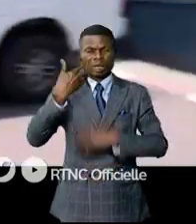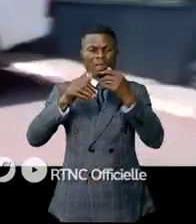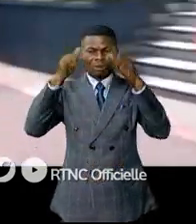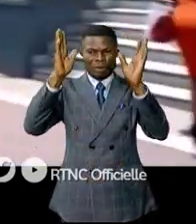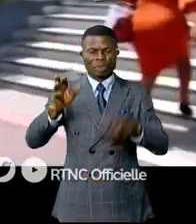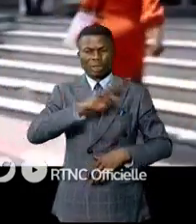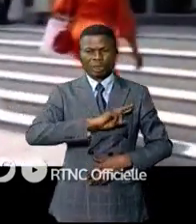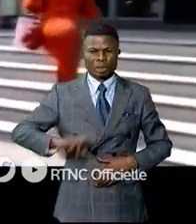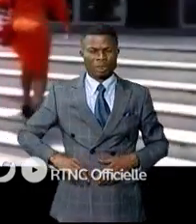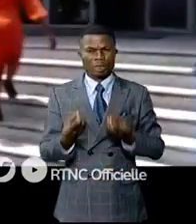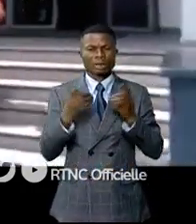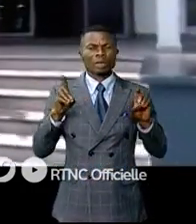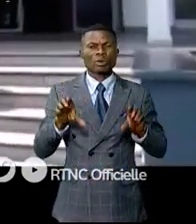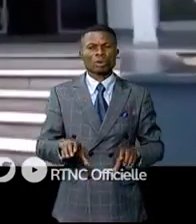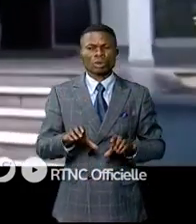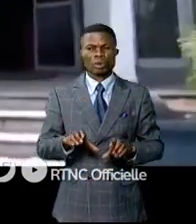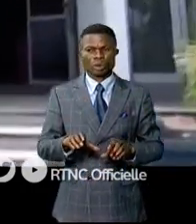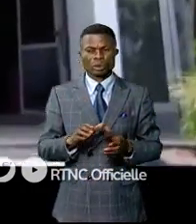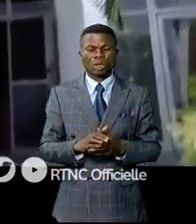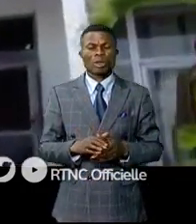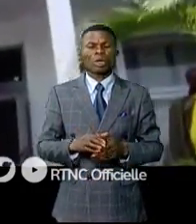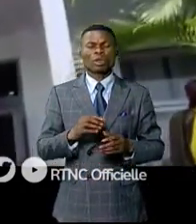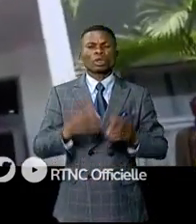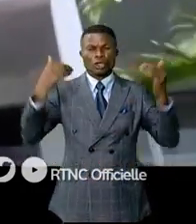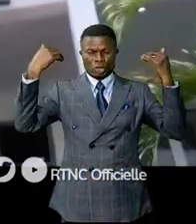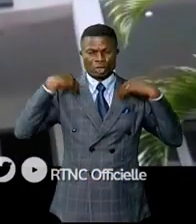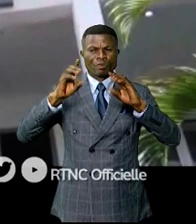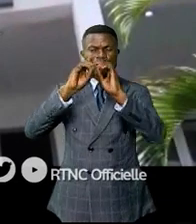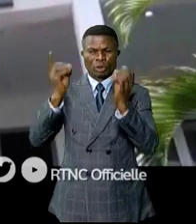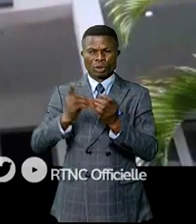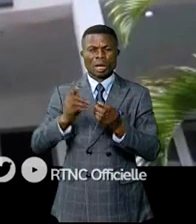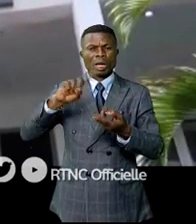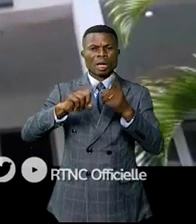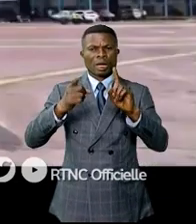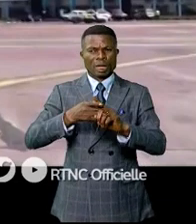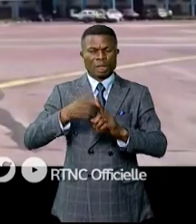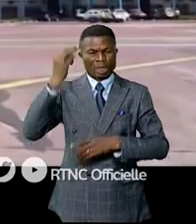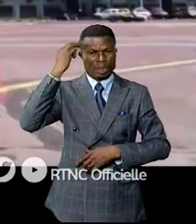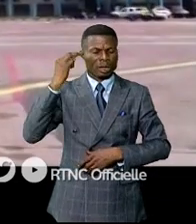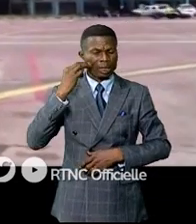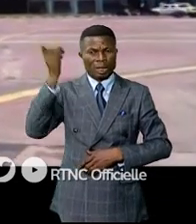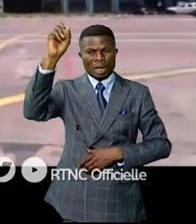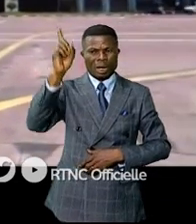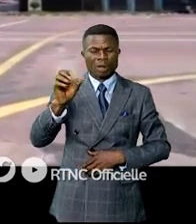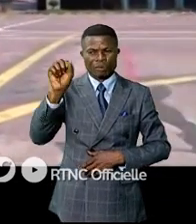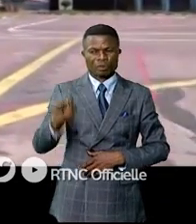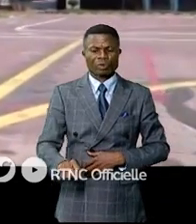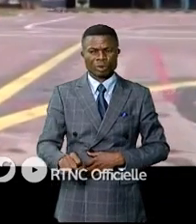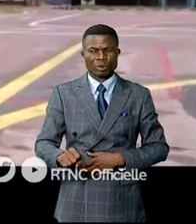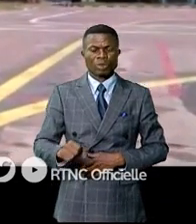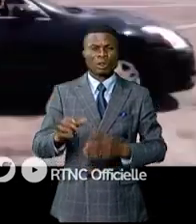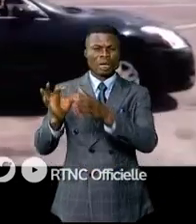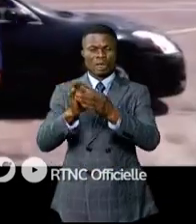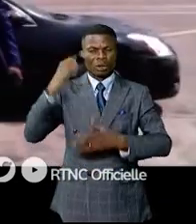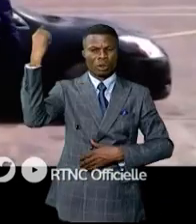étrangères de la République démocratique du Congo à la tête de la délégation, et son homologue Naledi Pandor, ministre des Relations